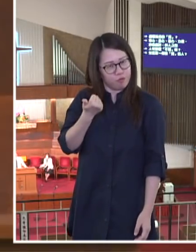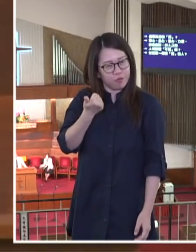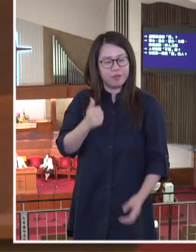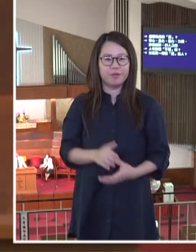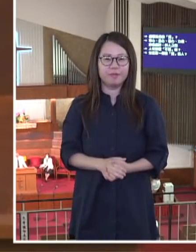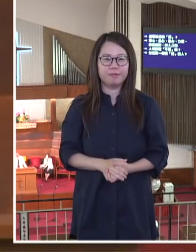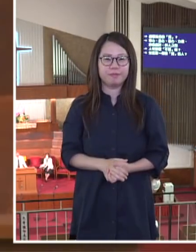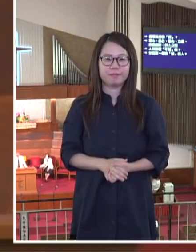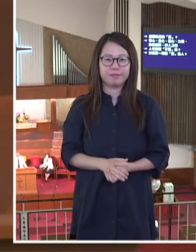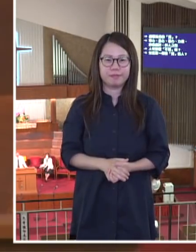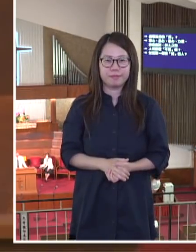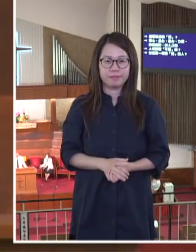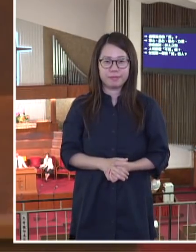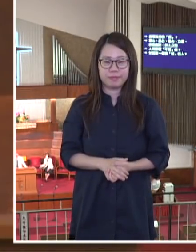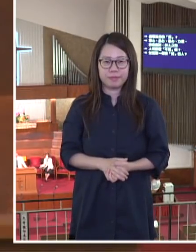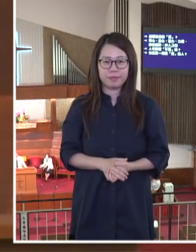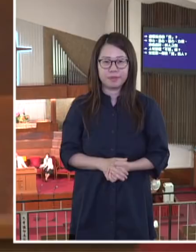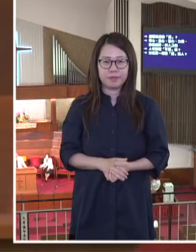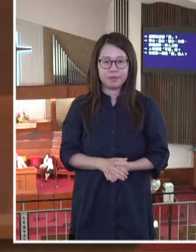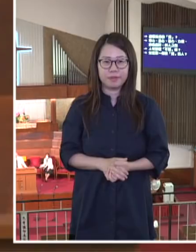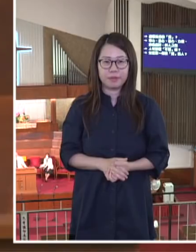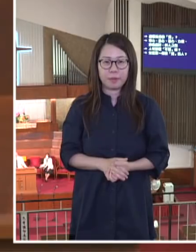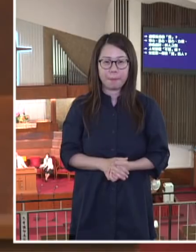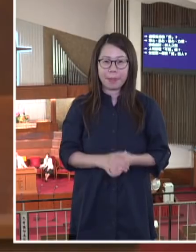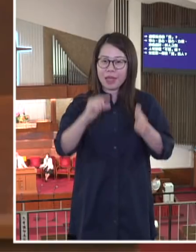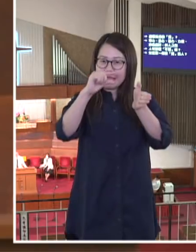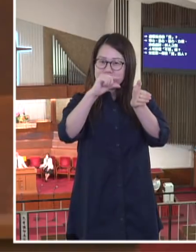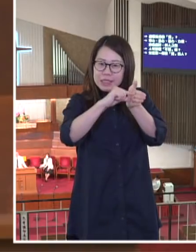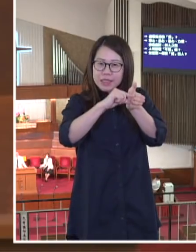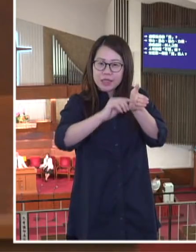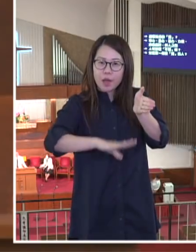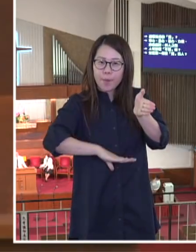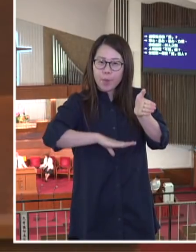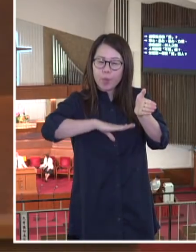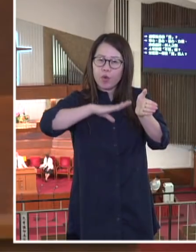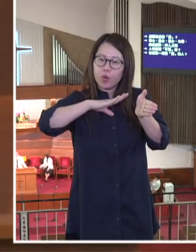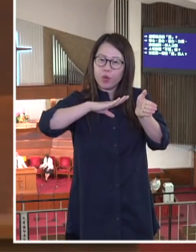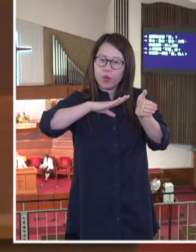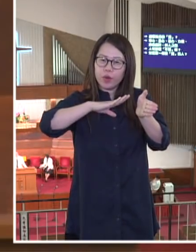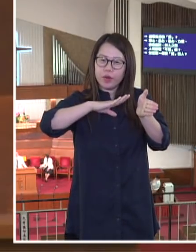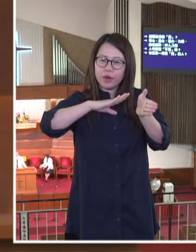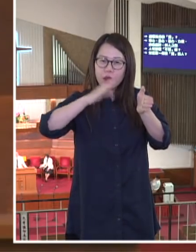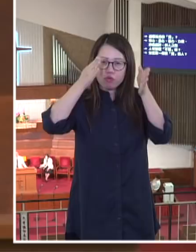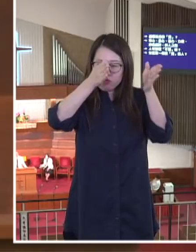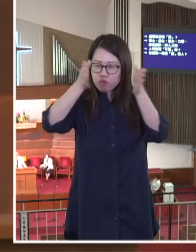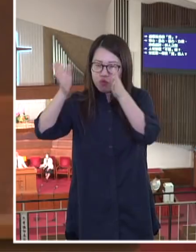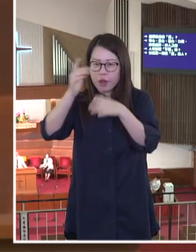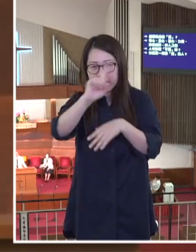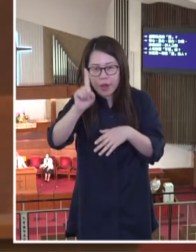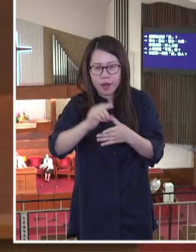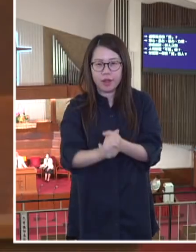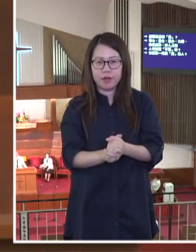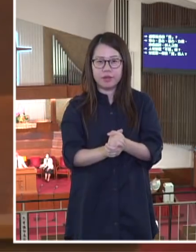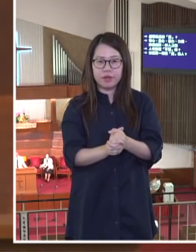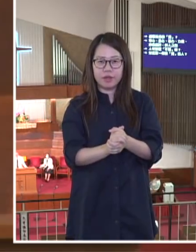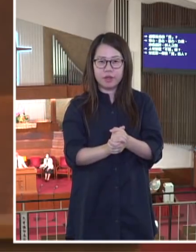己吓，即系。但我唔知即系呢个满系对于咩即系嘅满啦，系咪好似加勒嗰种承